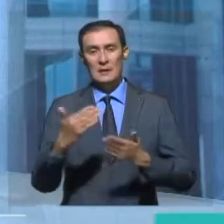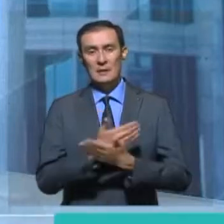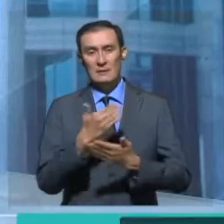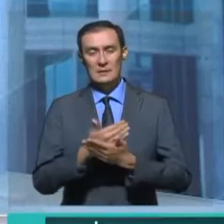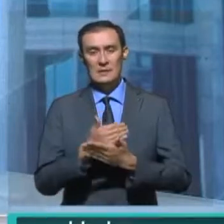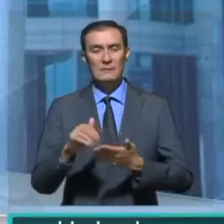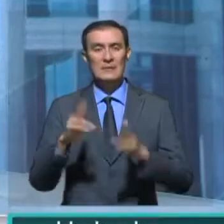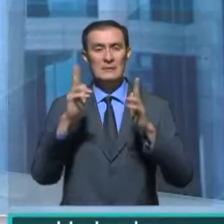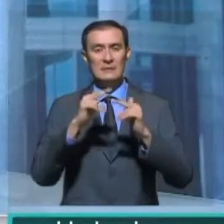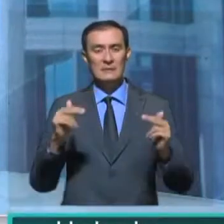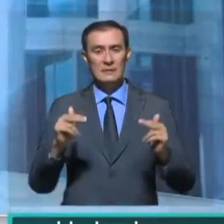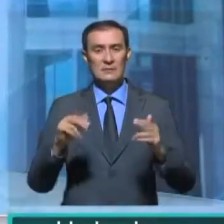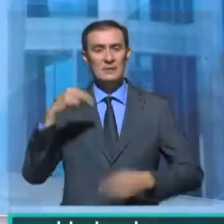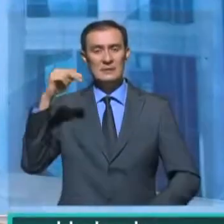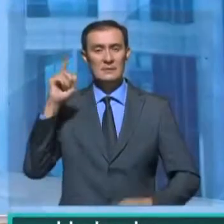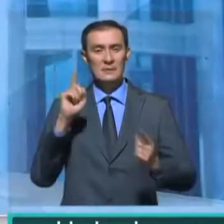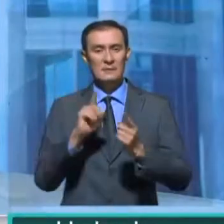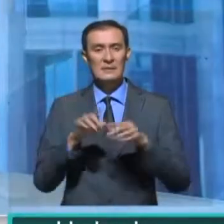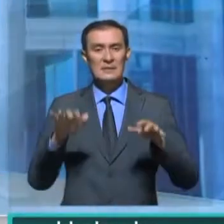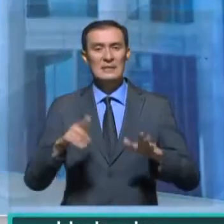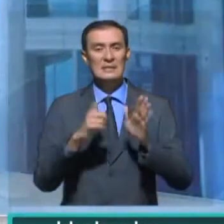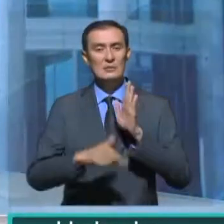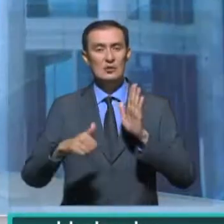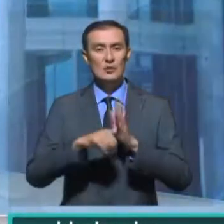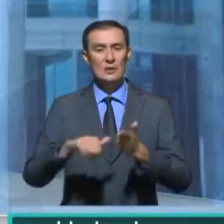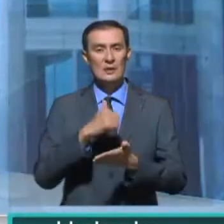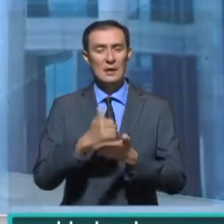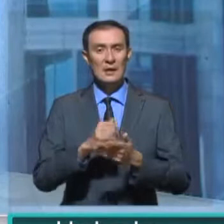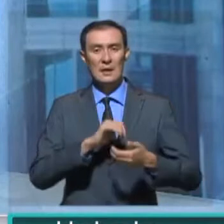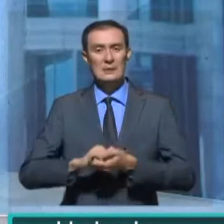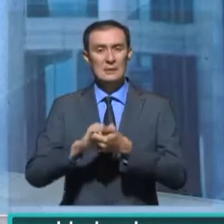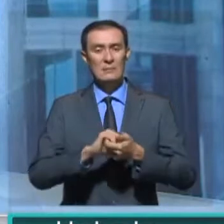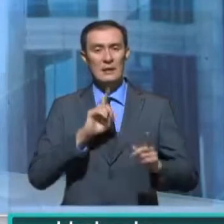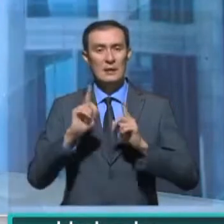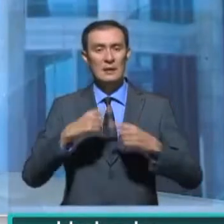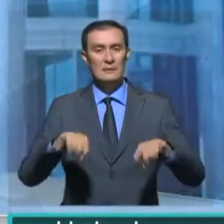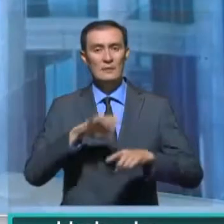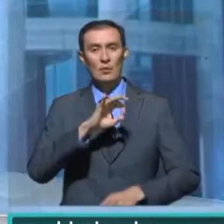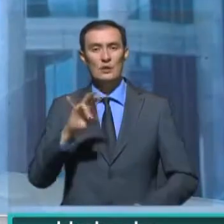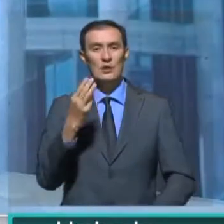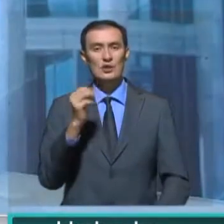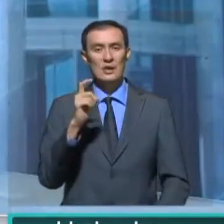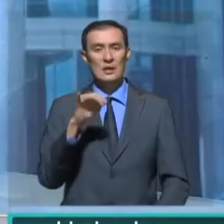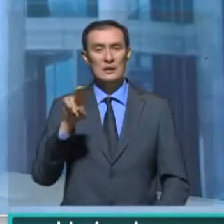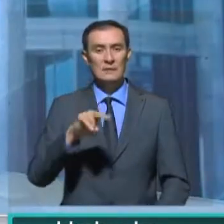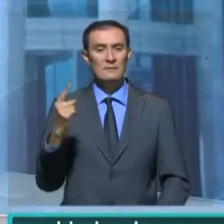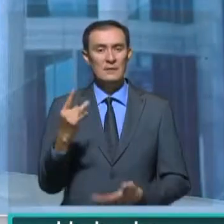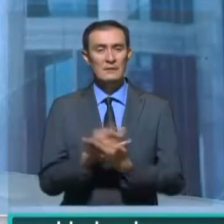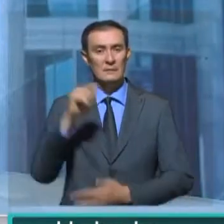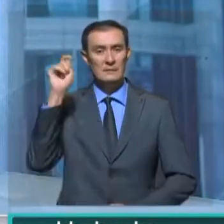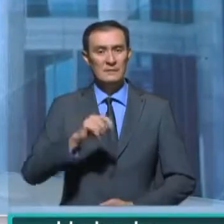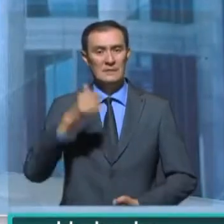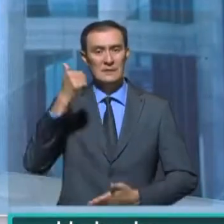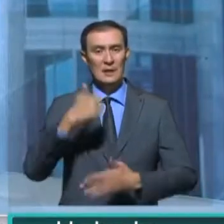президентском дворце сегодня встречали председателя 76-й сессии Генеральной Ассамблеи ООН Абдуллу Шахида. Это его первая поездка в Казахстан и Центральную